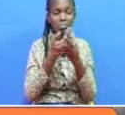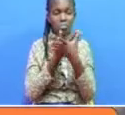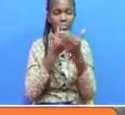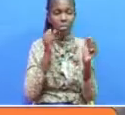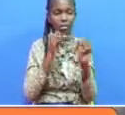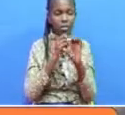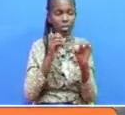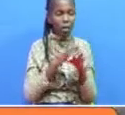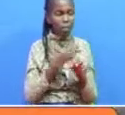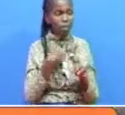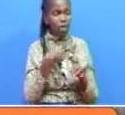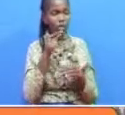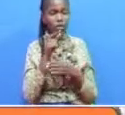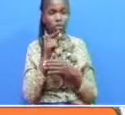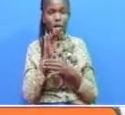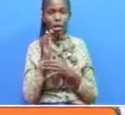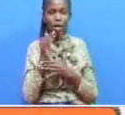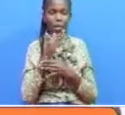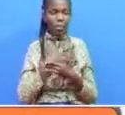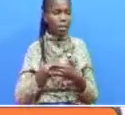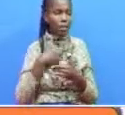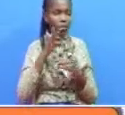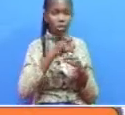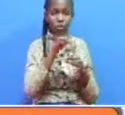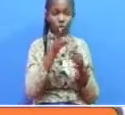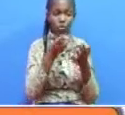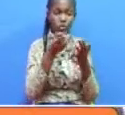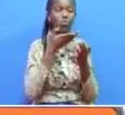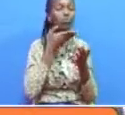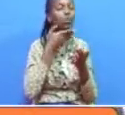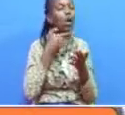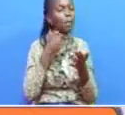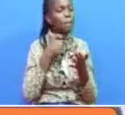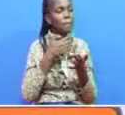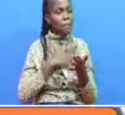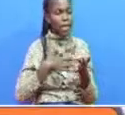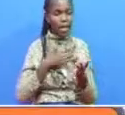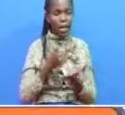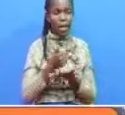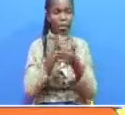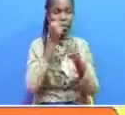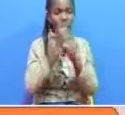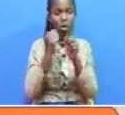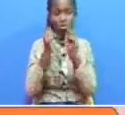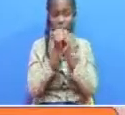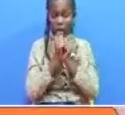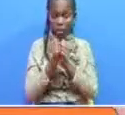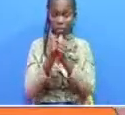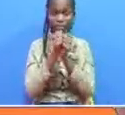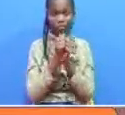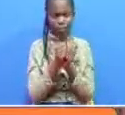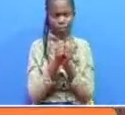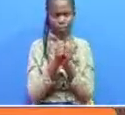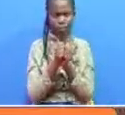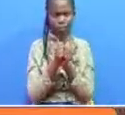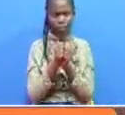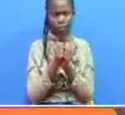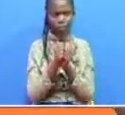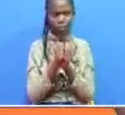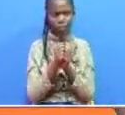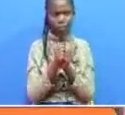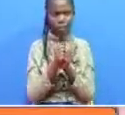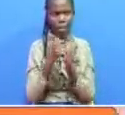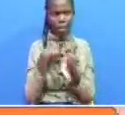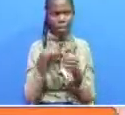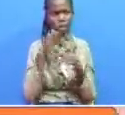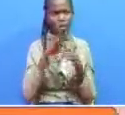mingi naomba kwa unyenyekevu, jameni, nimekuja kuomba kura yenu, munisaidie tufanye hii kazi pamoja. Mwingi hebu nione kama